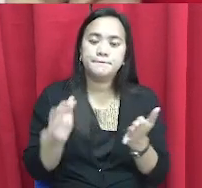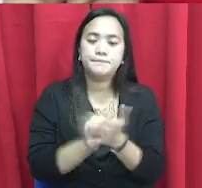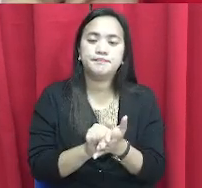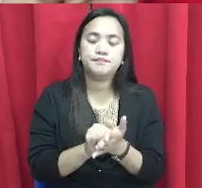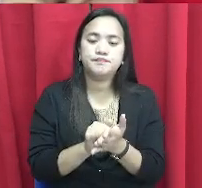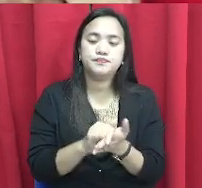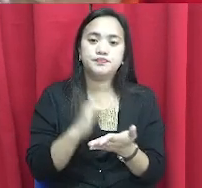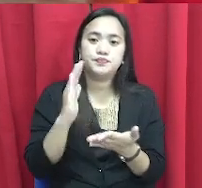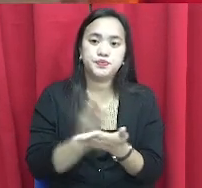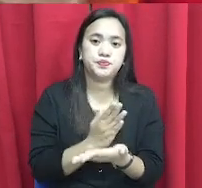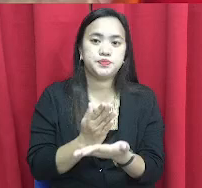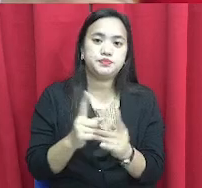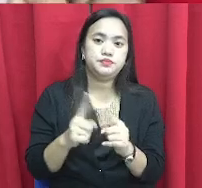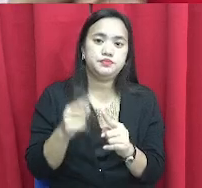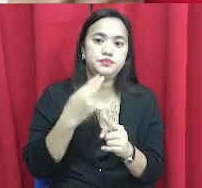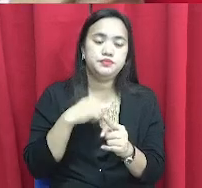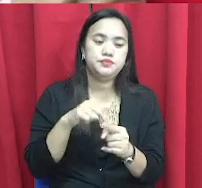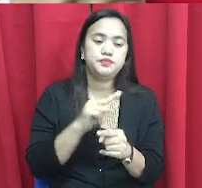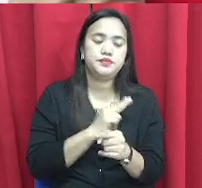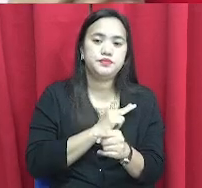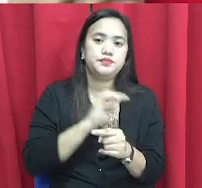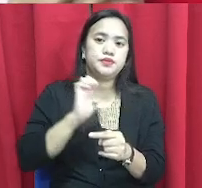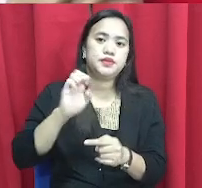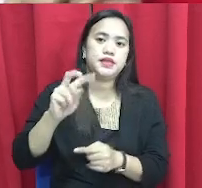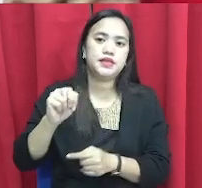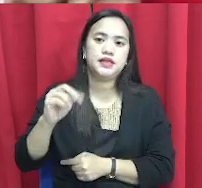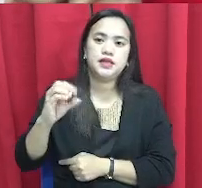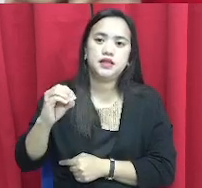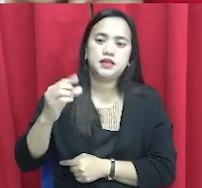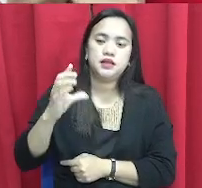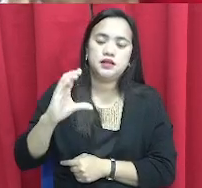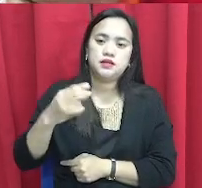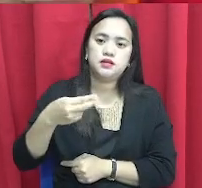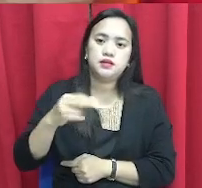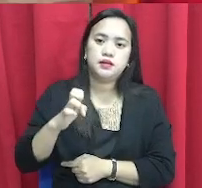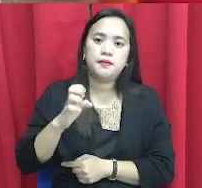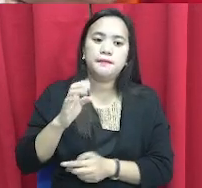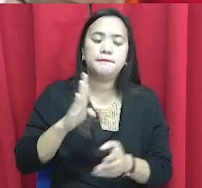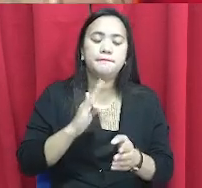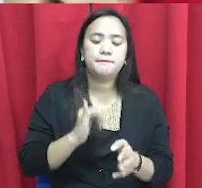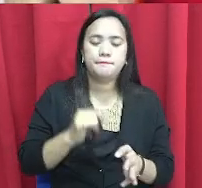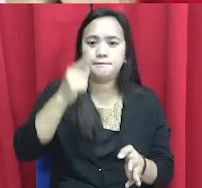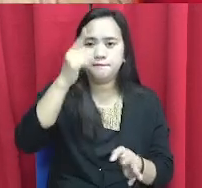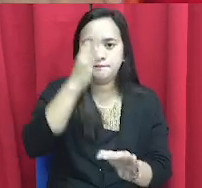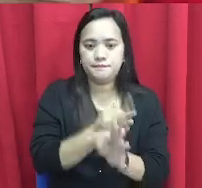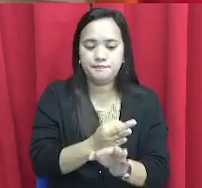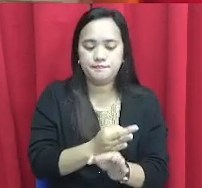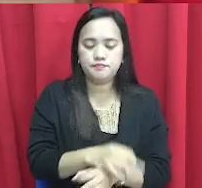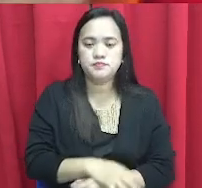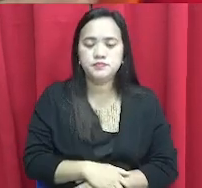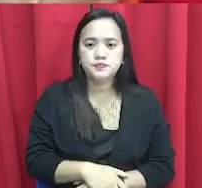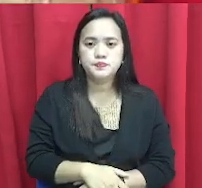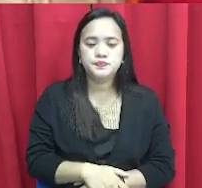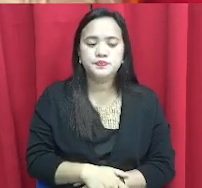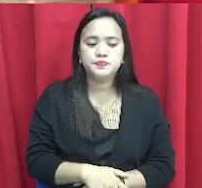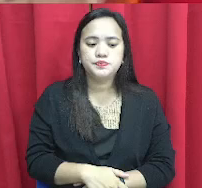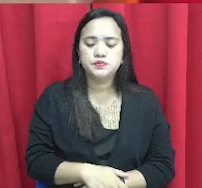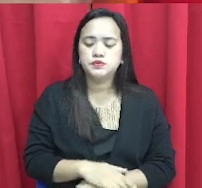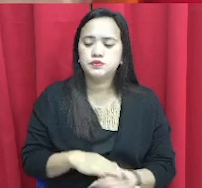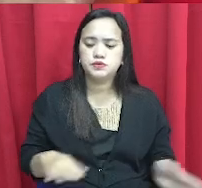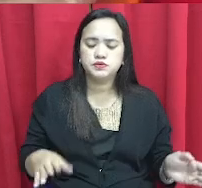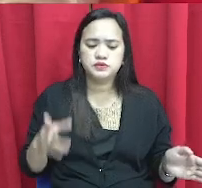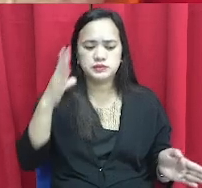makita po natin si si eno nasbi po diyan ng Bibliya by Faith Enoch ay hindi po dumanas na